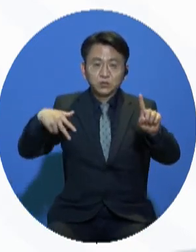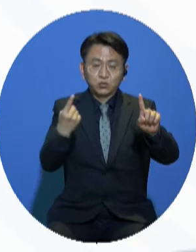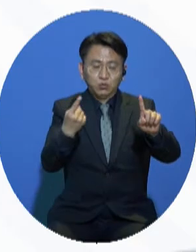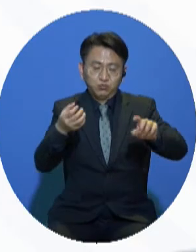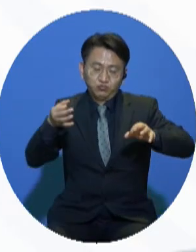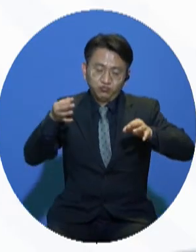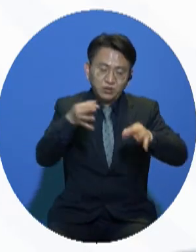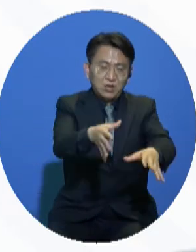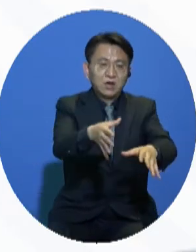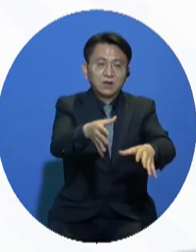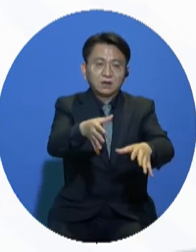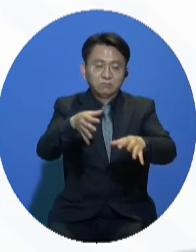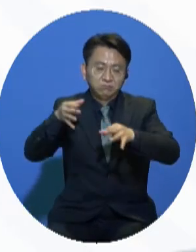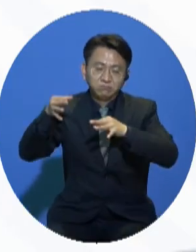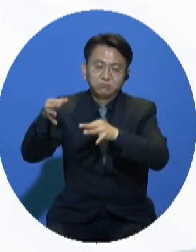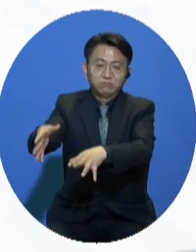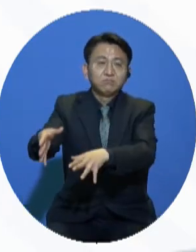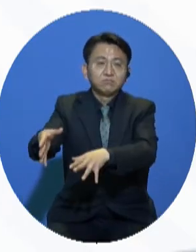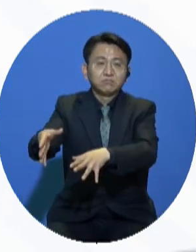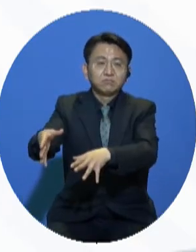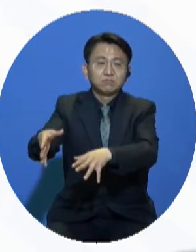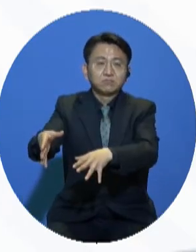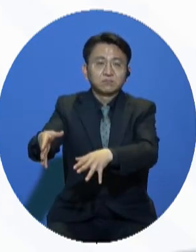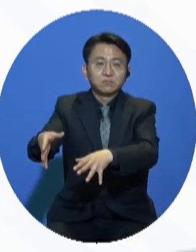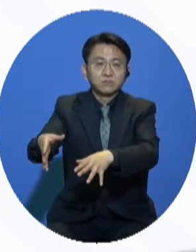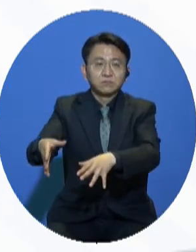원을 투자하여서